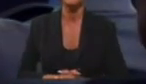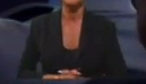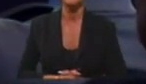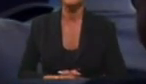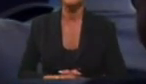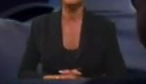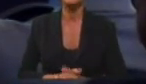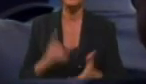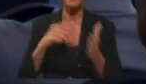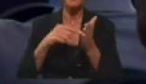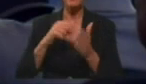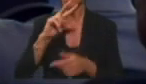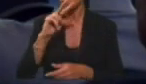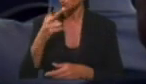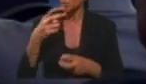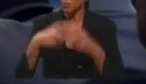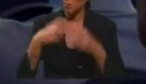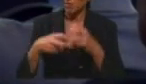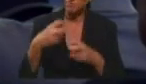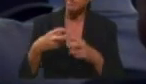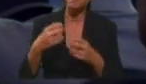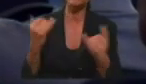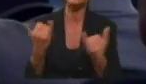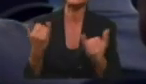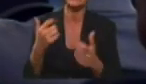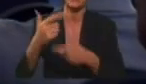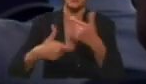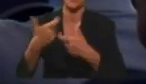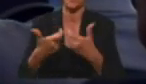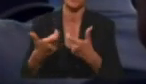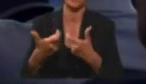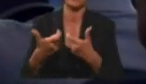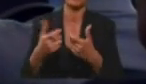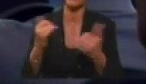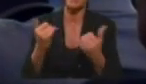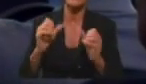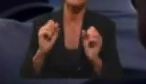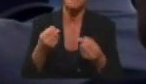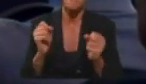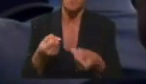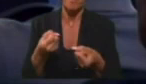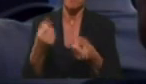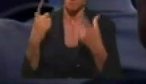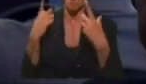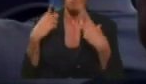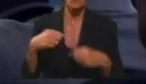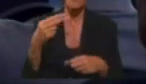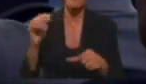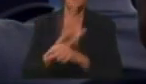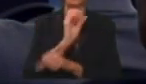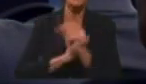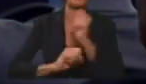Natomiast tu się pojawia też drugi problem, jeśli chodzi o wdrożenie takiej kwestii, tak? No to osoby z niepełnosprawnością